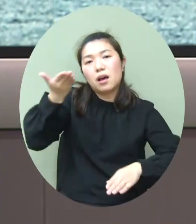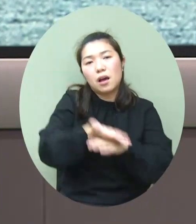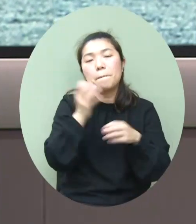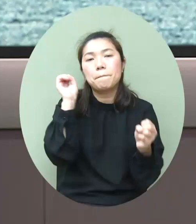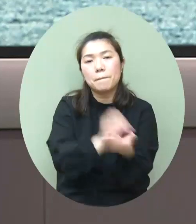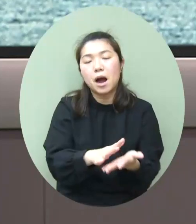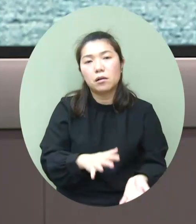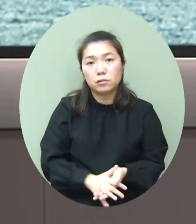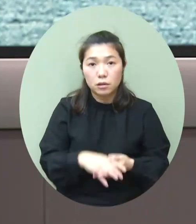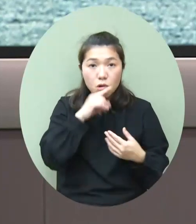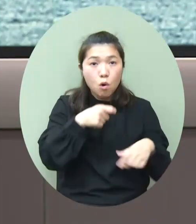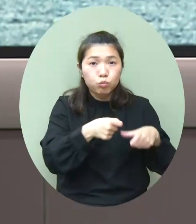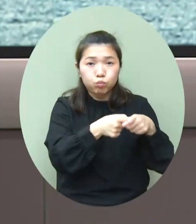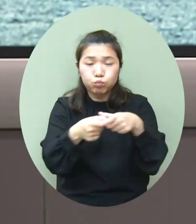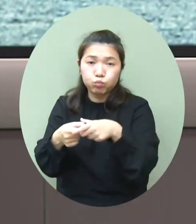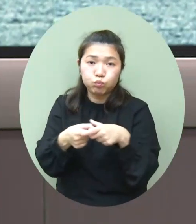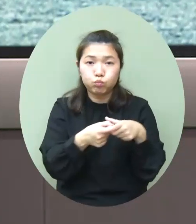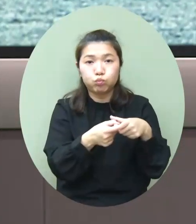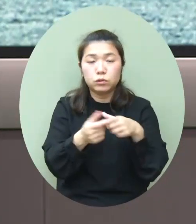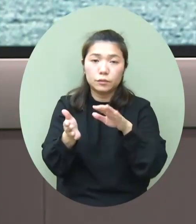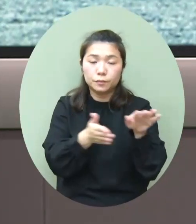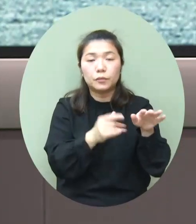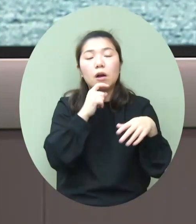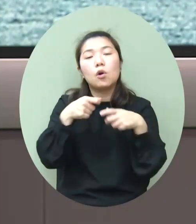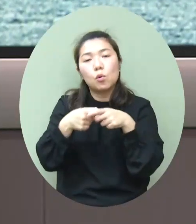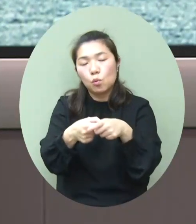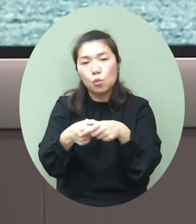另外，公共卫生化验所